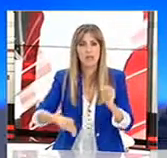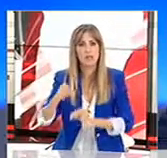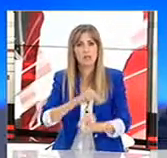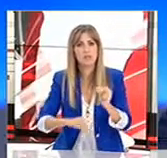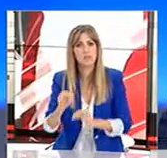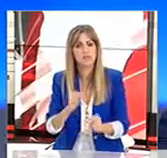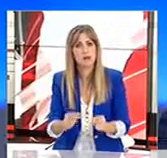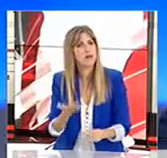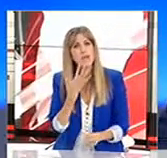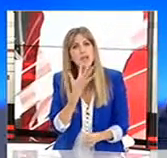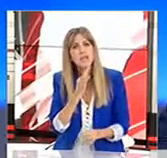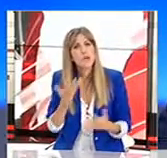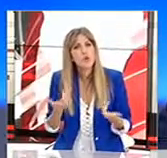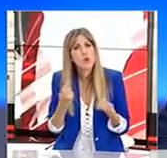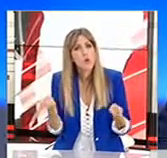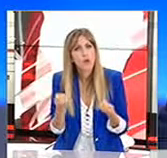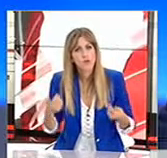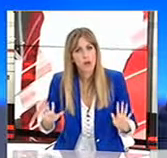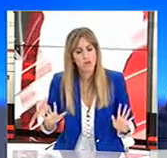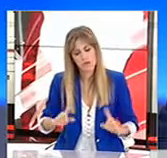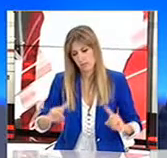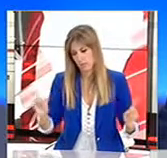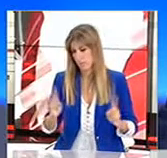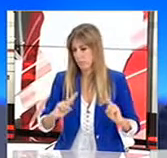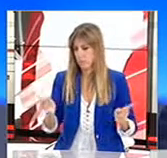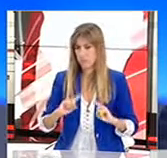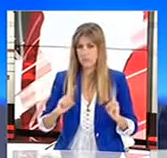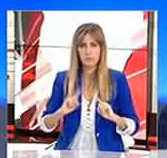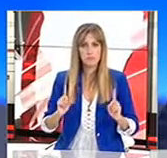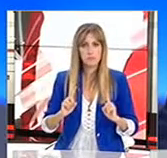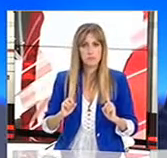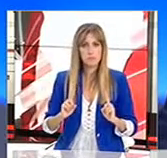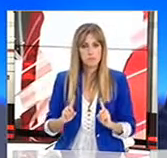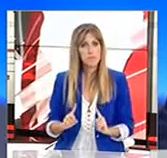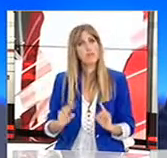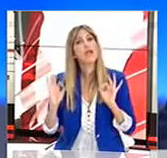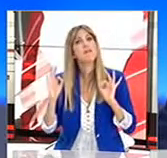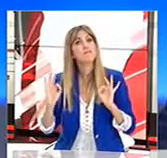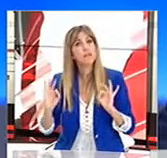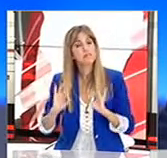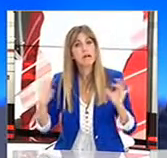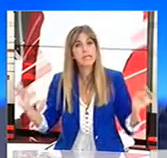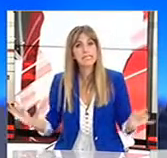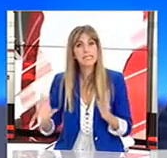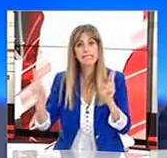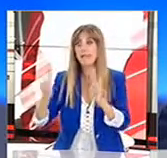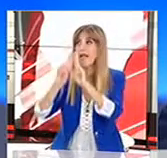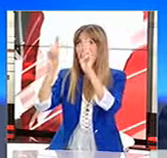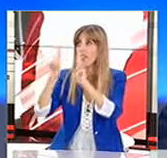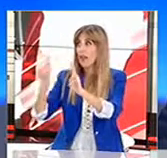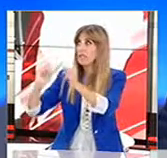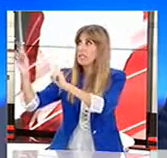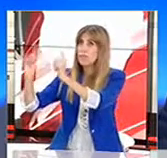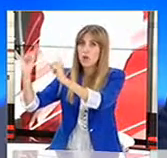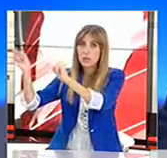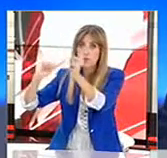τέτοια διαδικασία, όπως επικυρώνονται όλες οι διεθνείς συνθήκες από τη Βουλή,